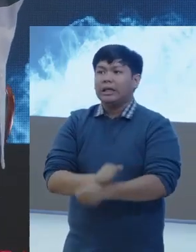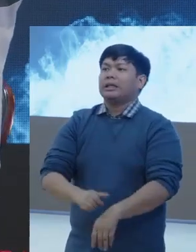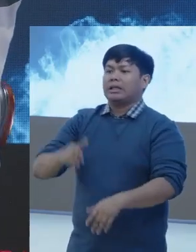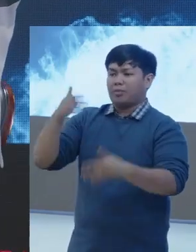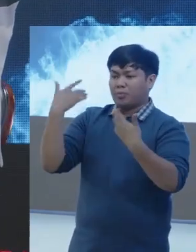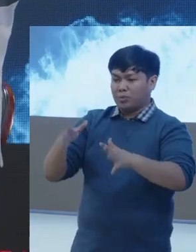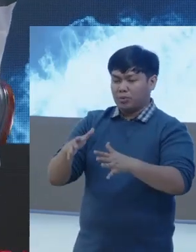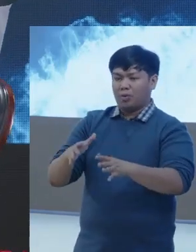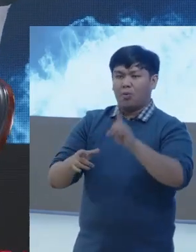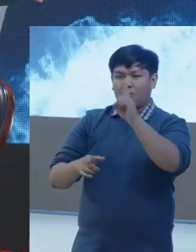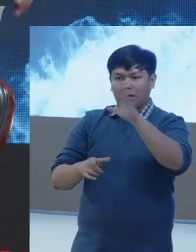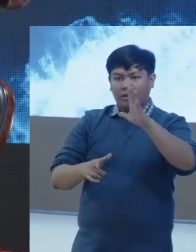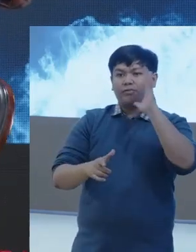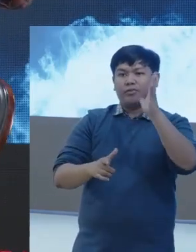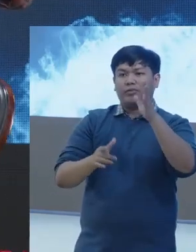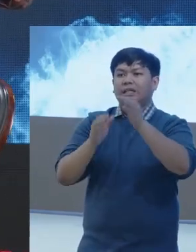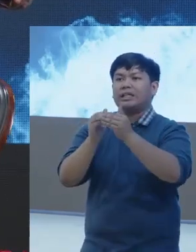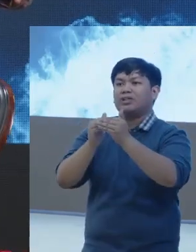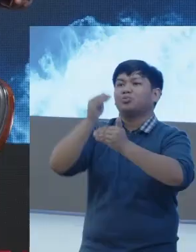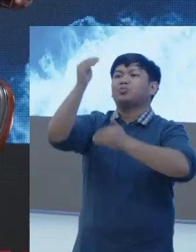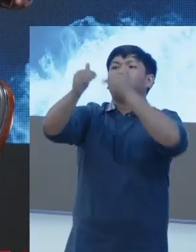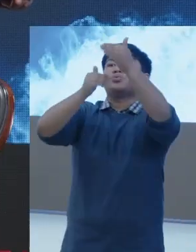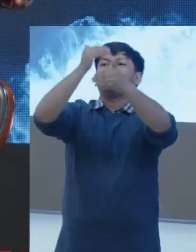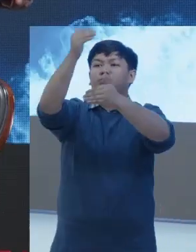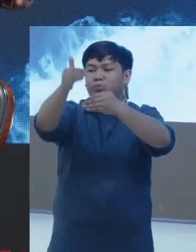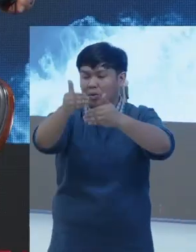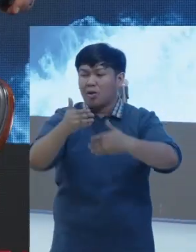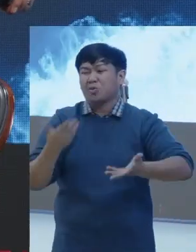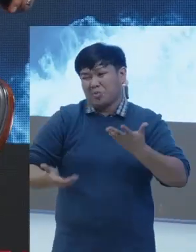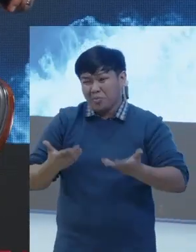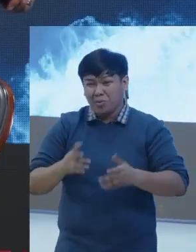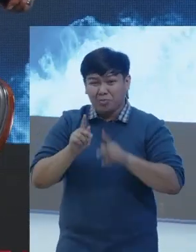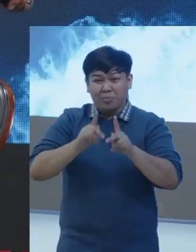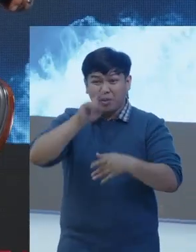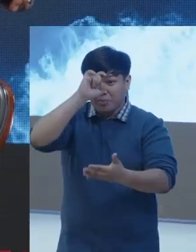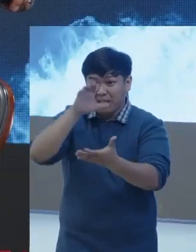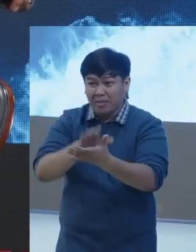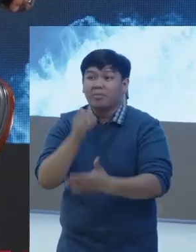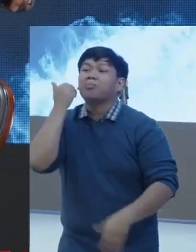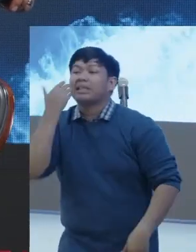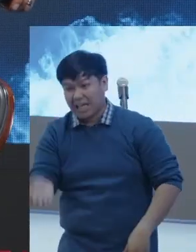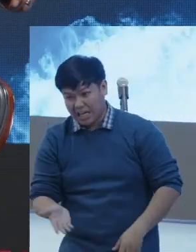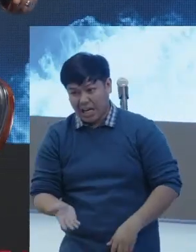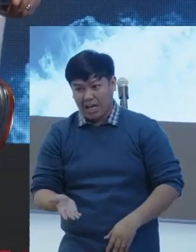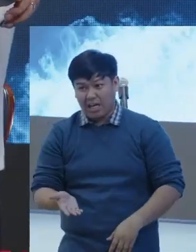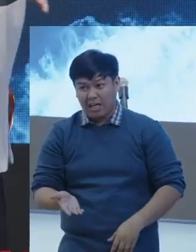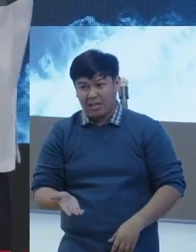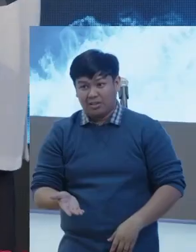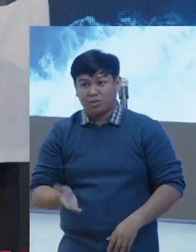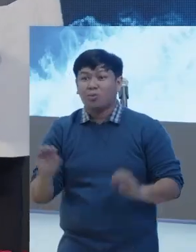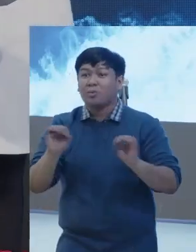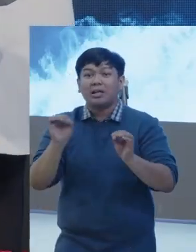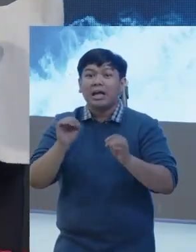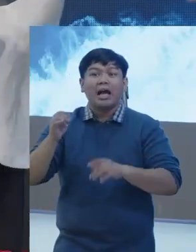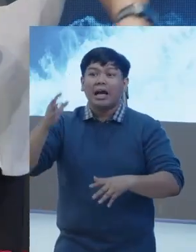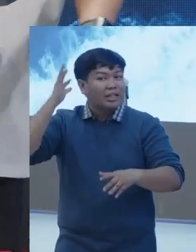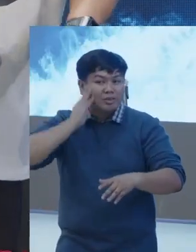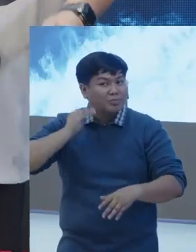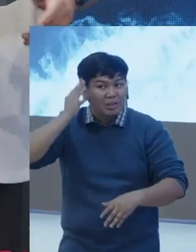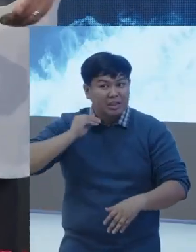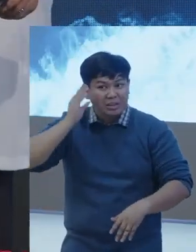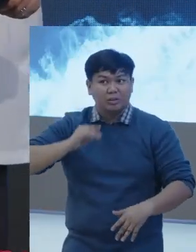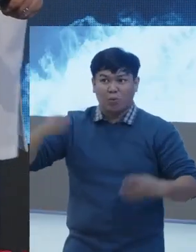judgment 150 years. Si Jonah po bilang isang Israelita, kasama ng bayang